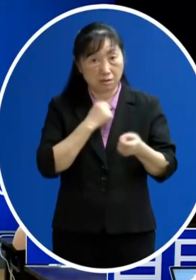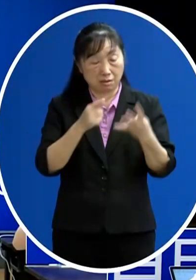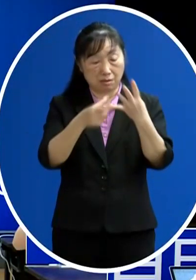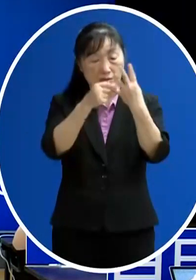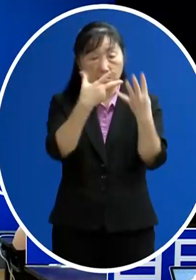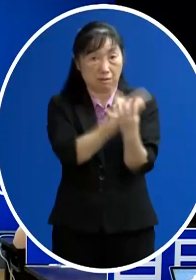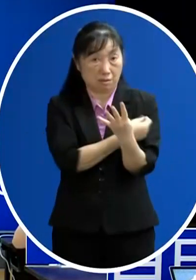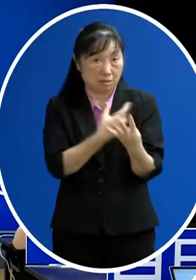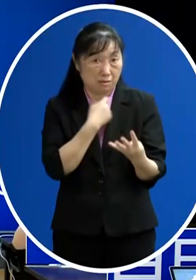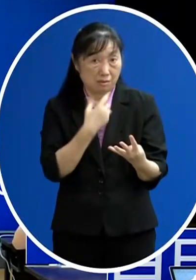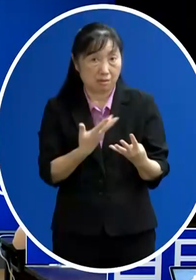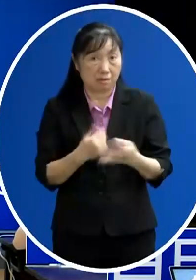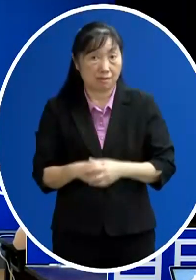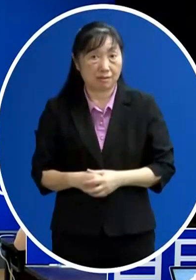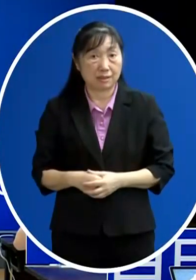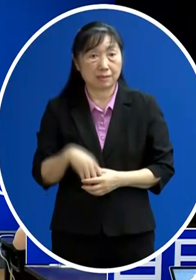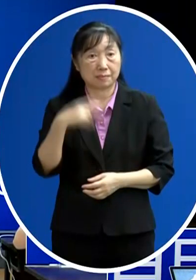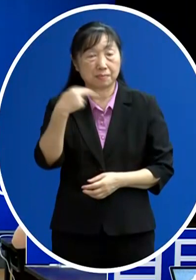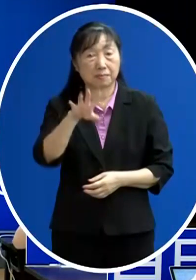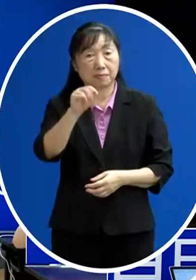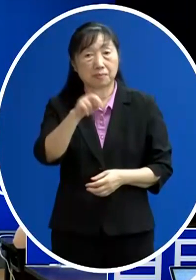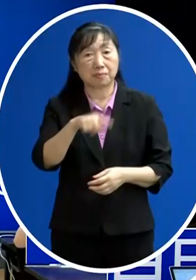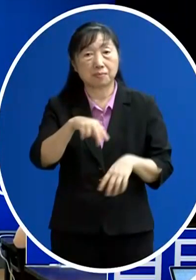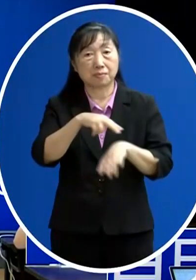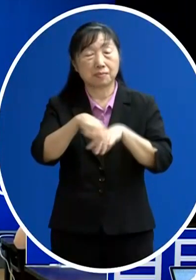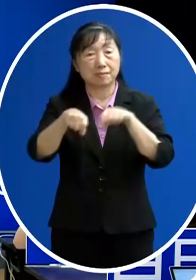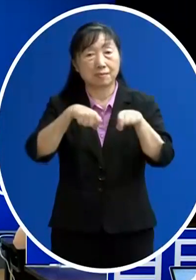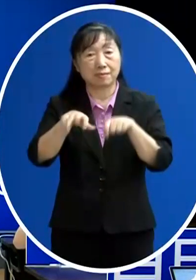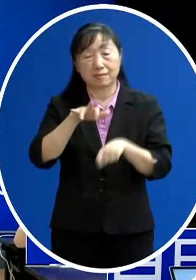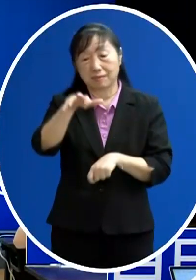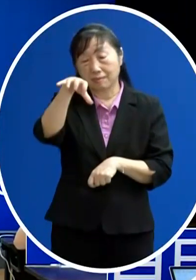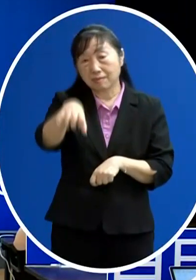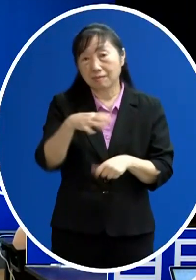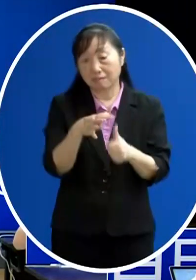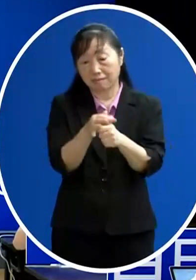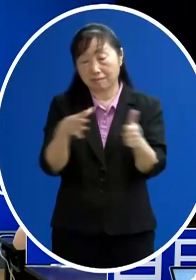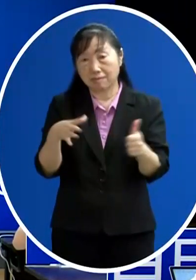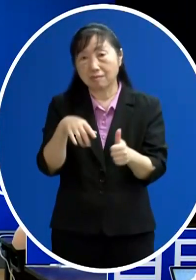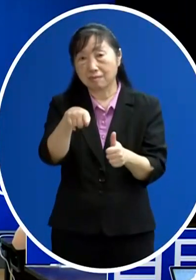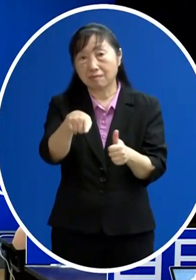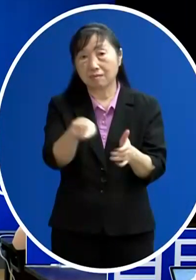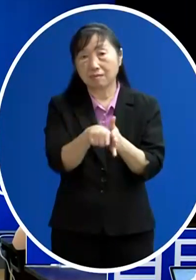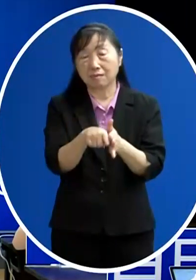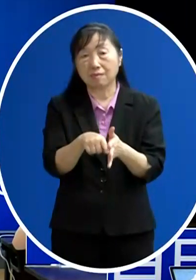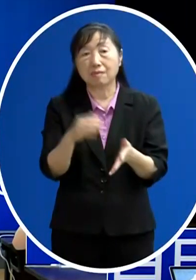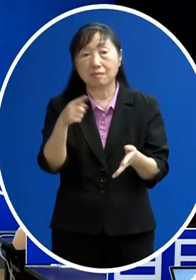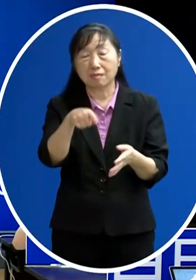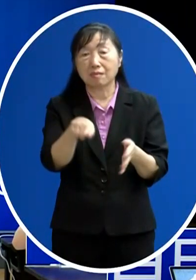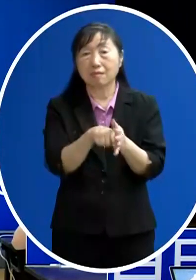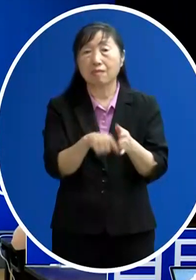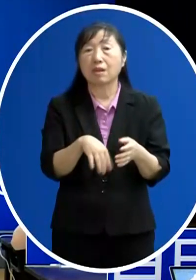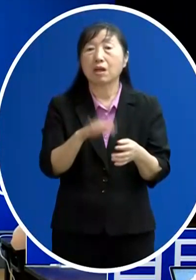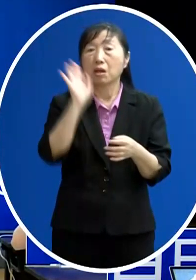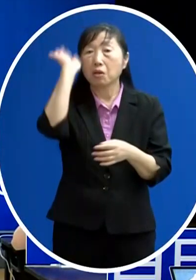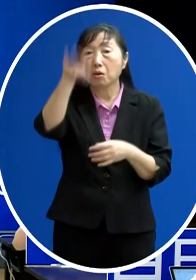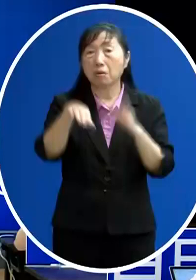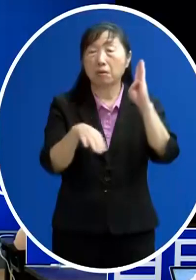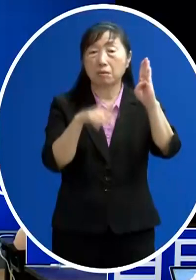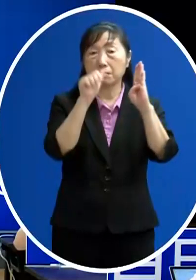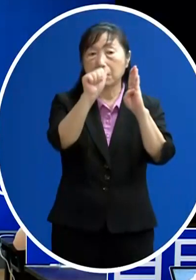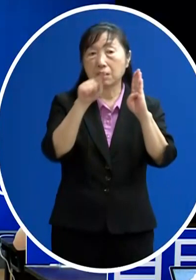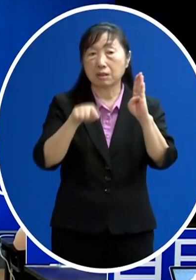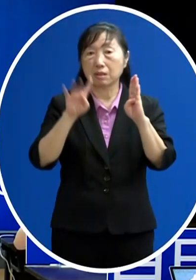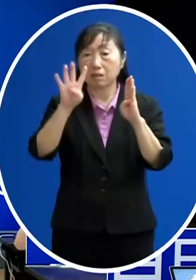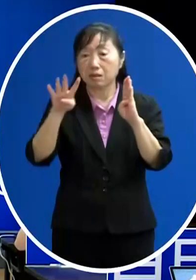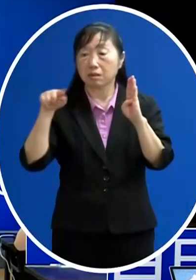要？第二个问题是，接下来如果规划边境要放松的话，那我们要怎么样因应可能会入侵的 BA.4 还有 BA.5 的新型变